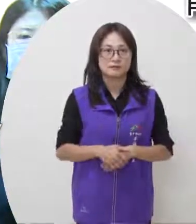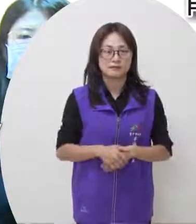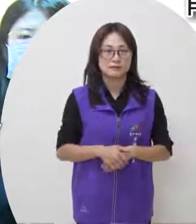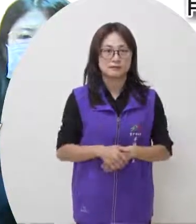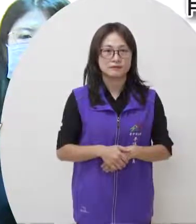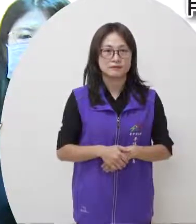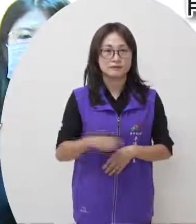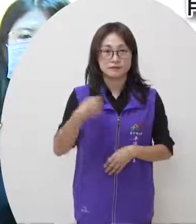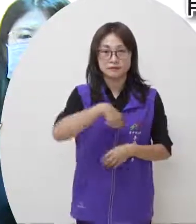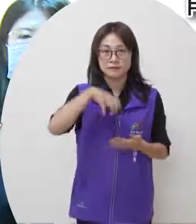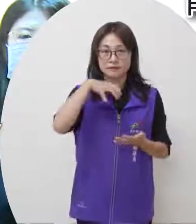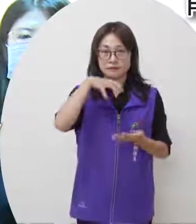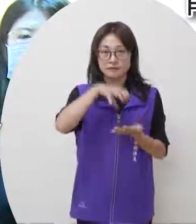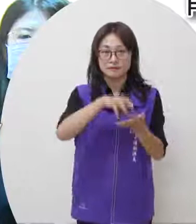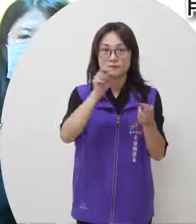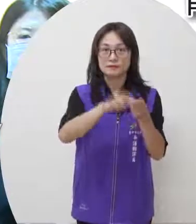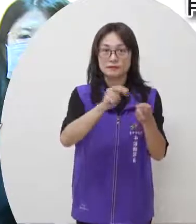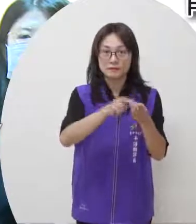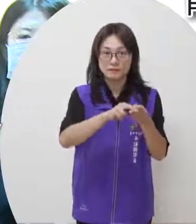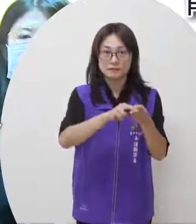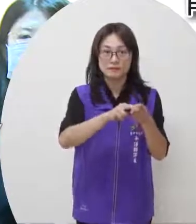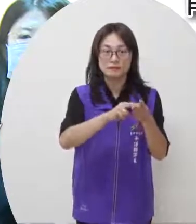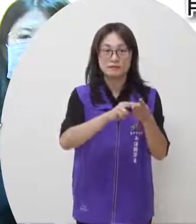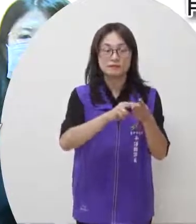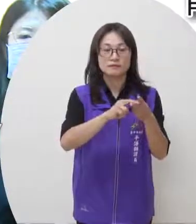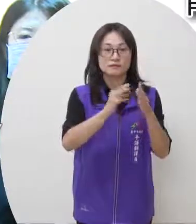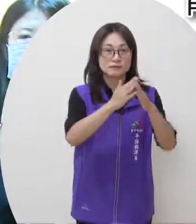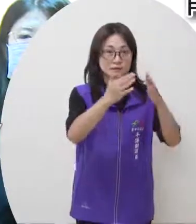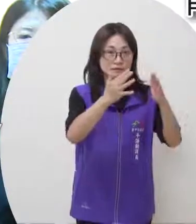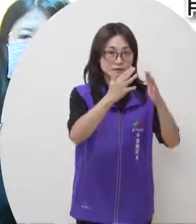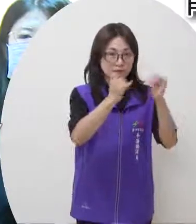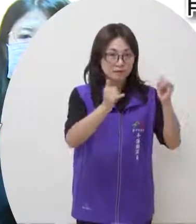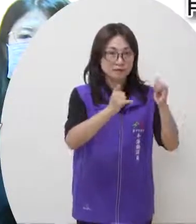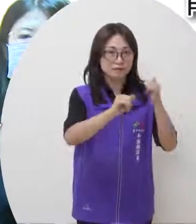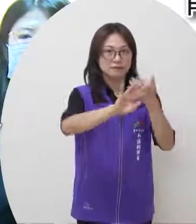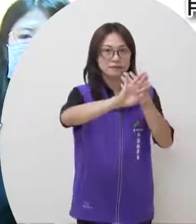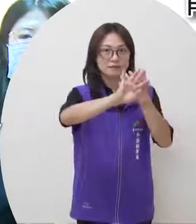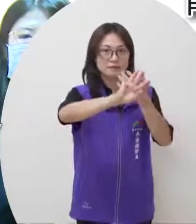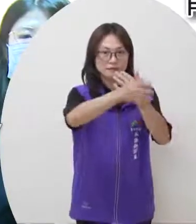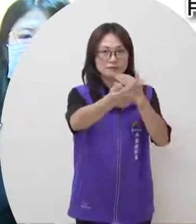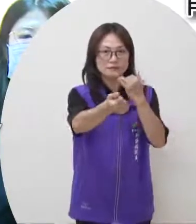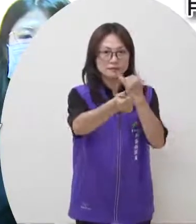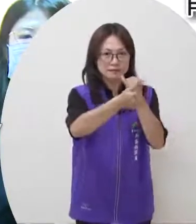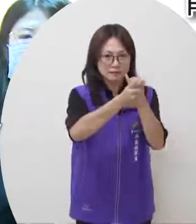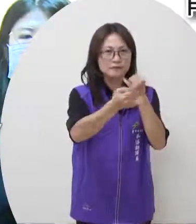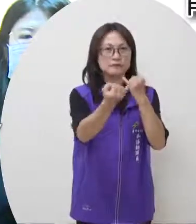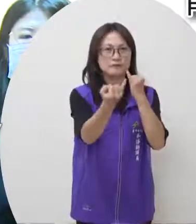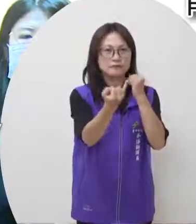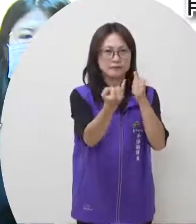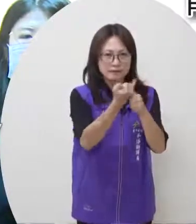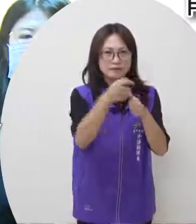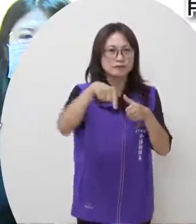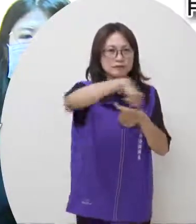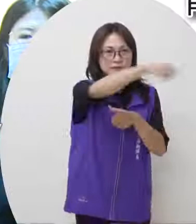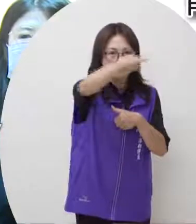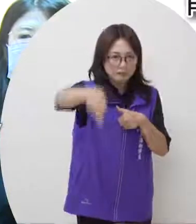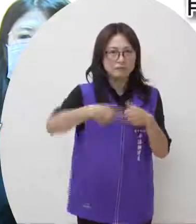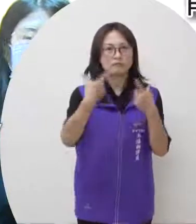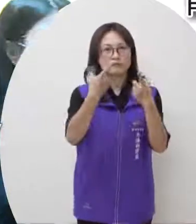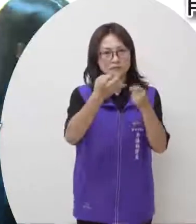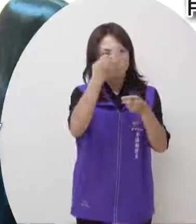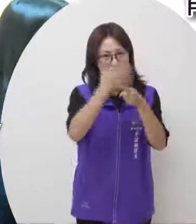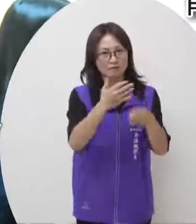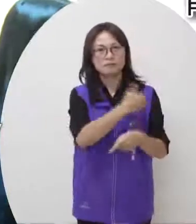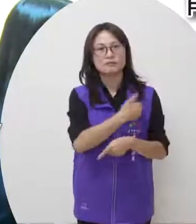本市的这些新住民的配偶等等，那我想这个部分基本上是我们大概目前盘点出来的一些优惠对